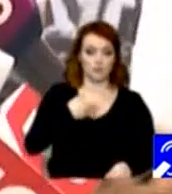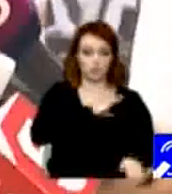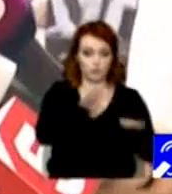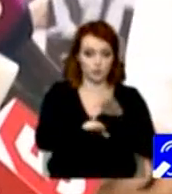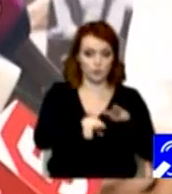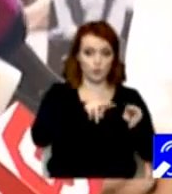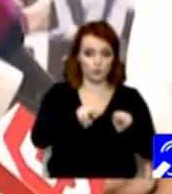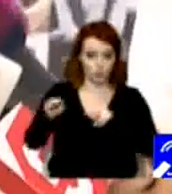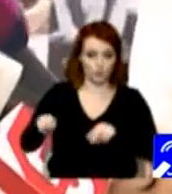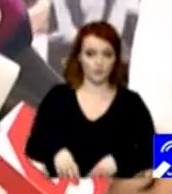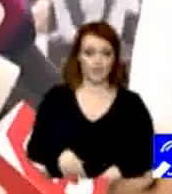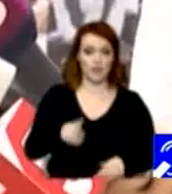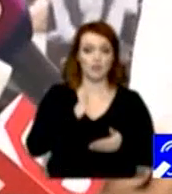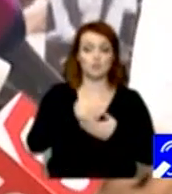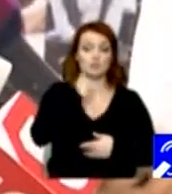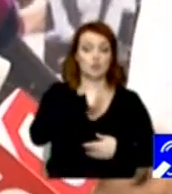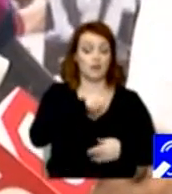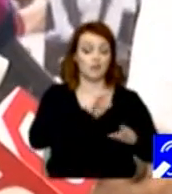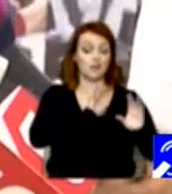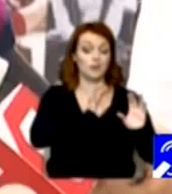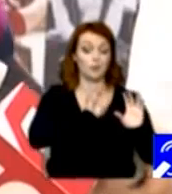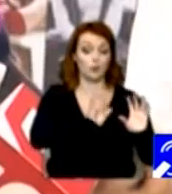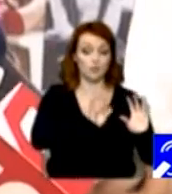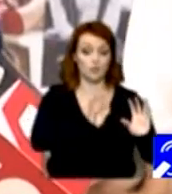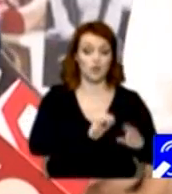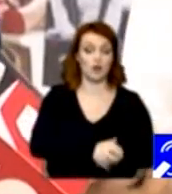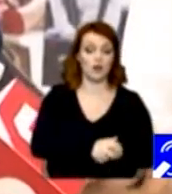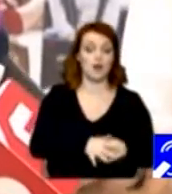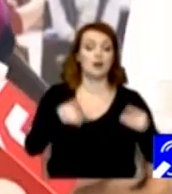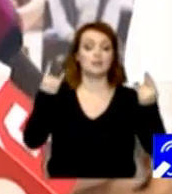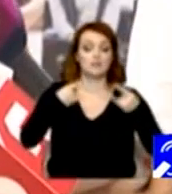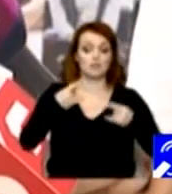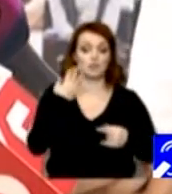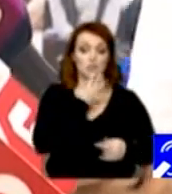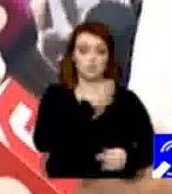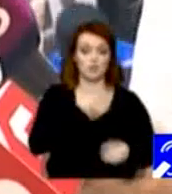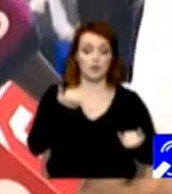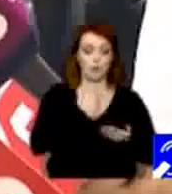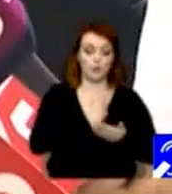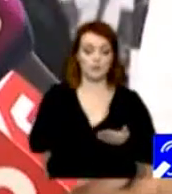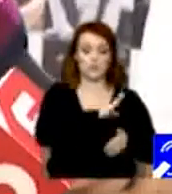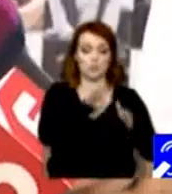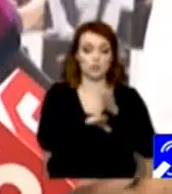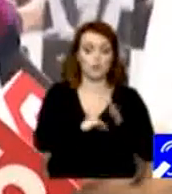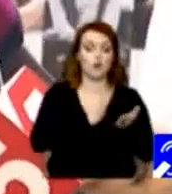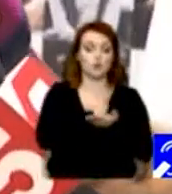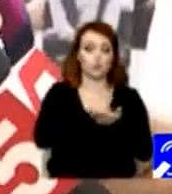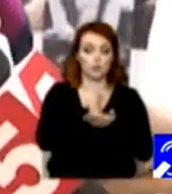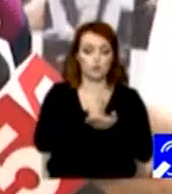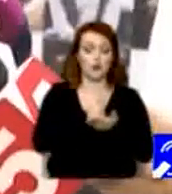încercare de a proteja pun canal public care la moment este în slujba politicului este în slujba